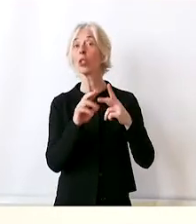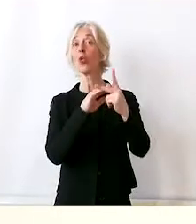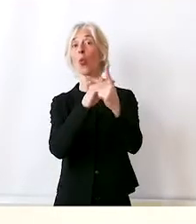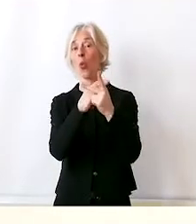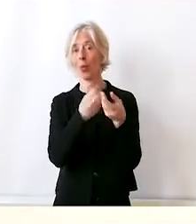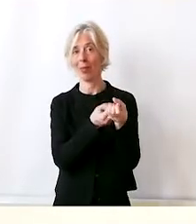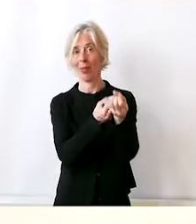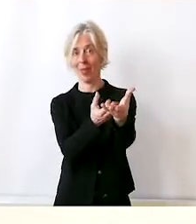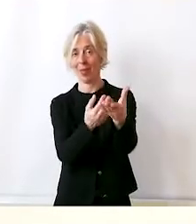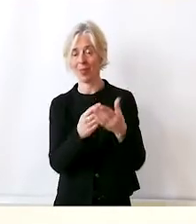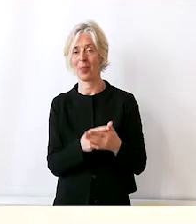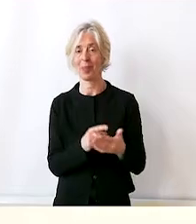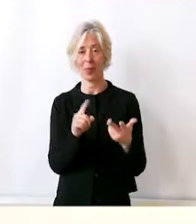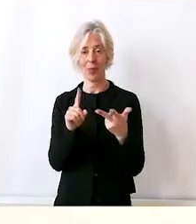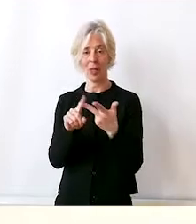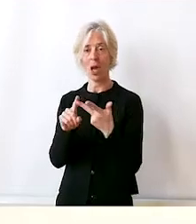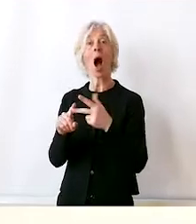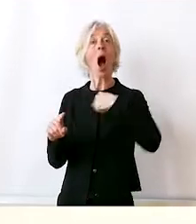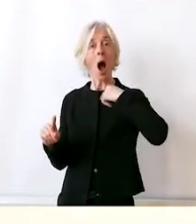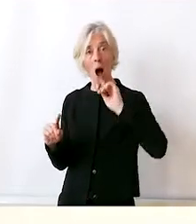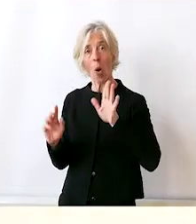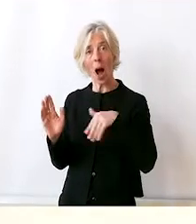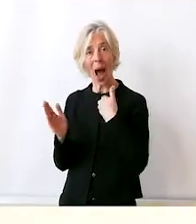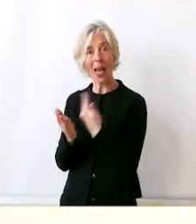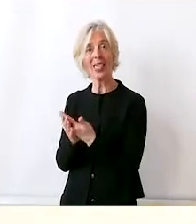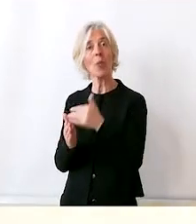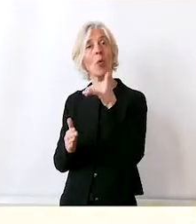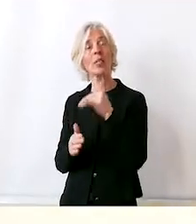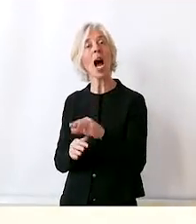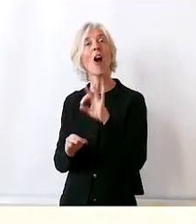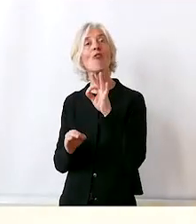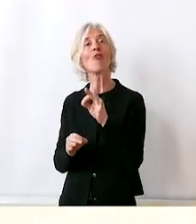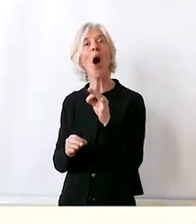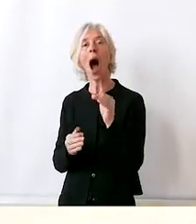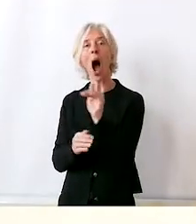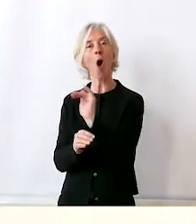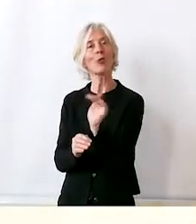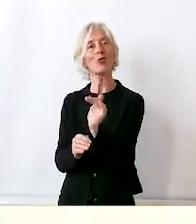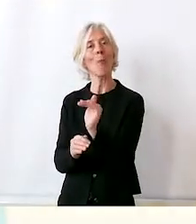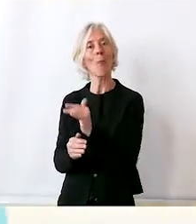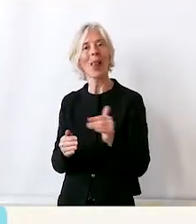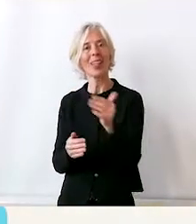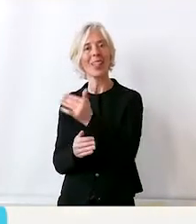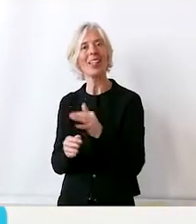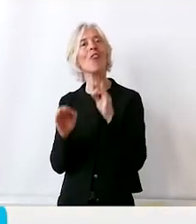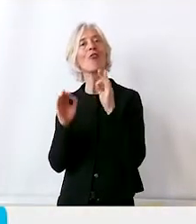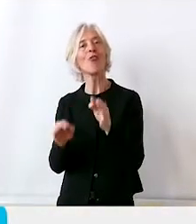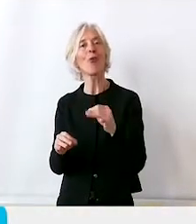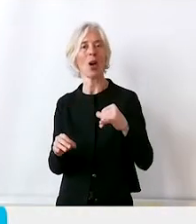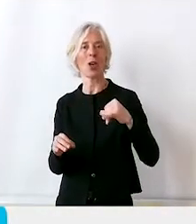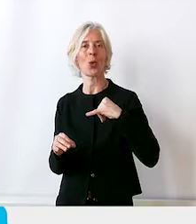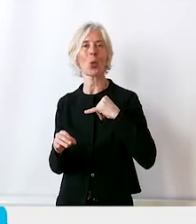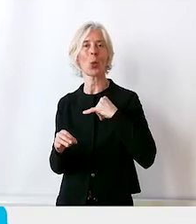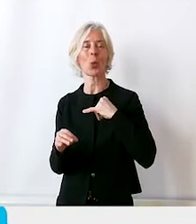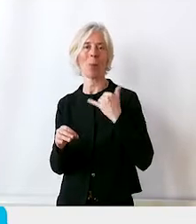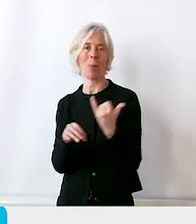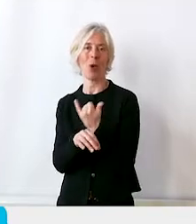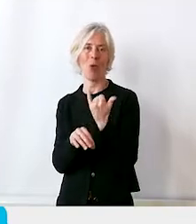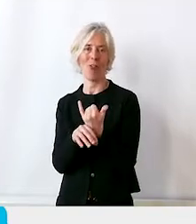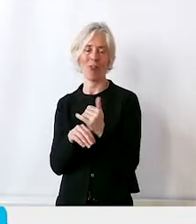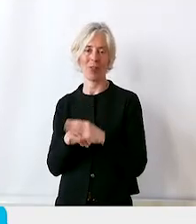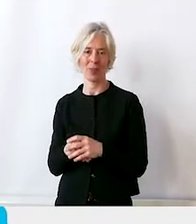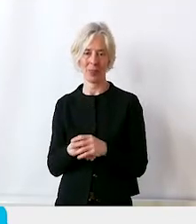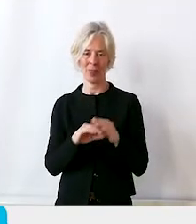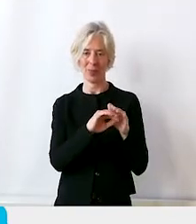wir auch Angebote für Auszubildende rund um das Thema grüne Berufe, Green Jobs. Wir sind die IHK